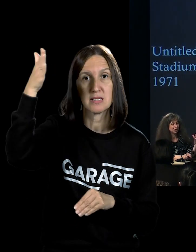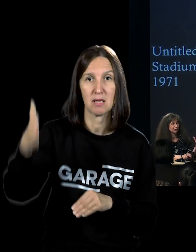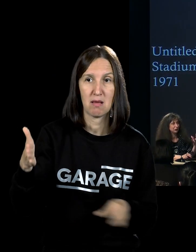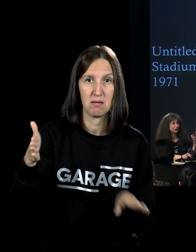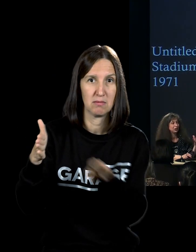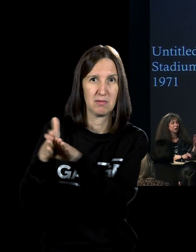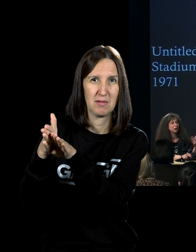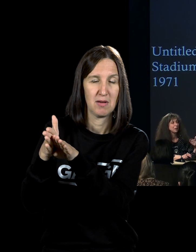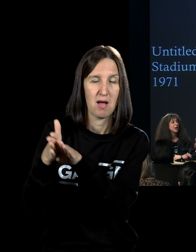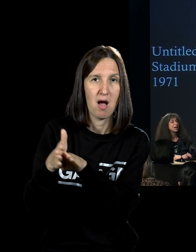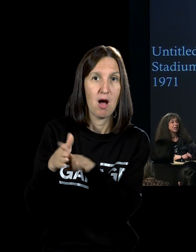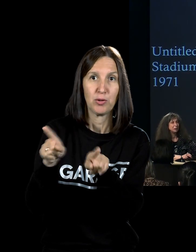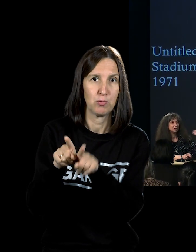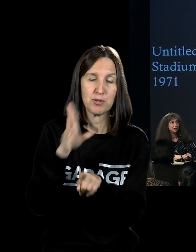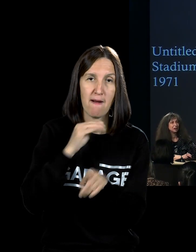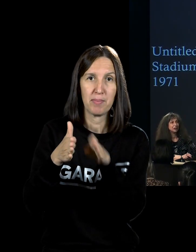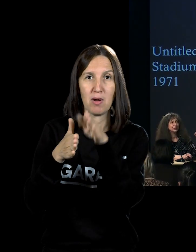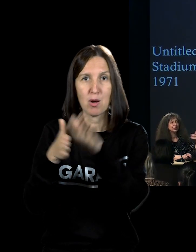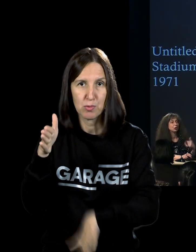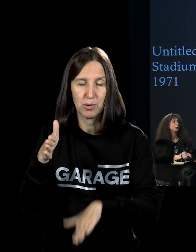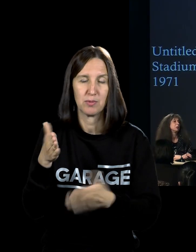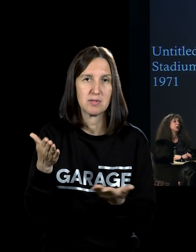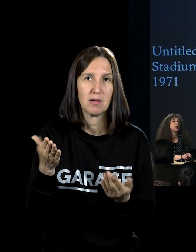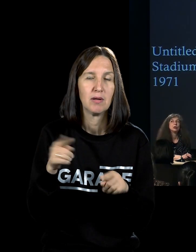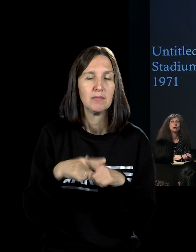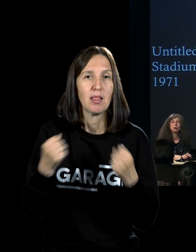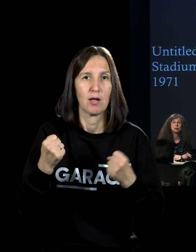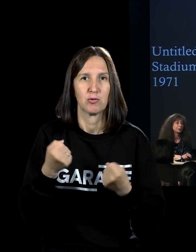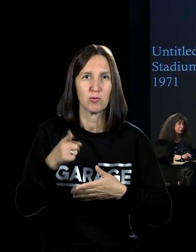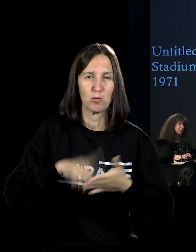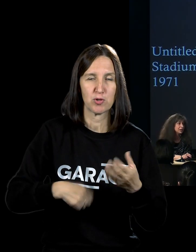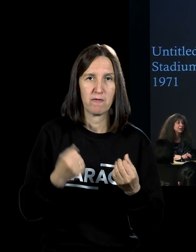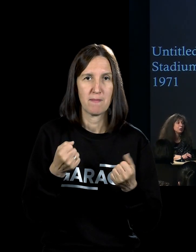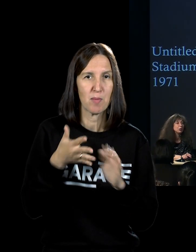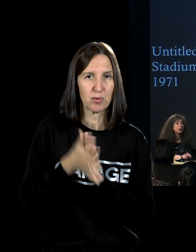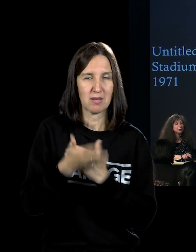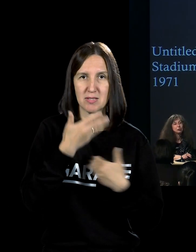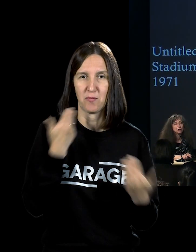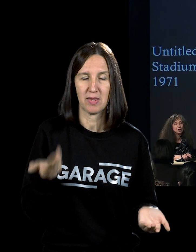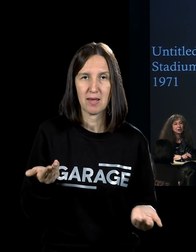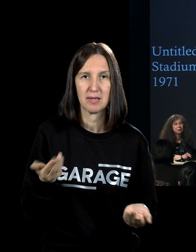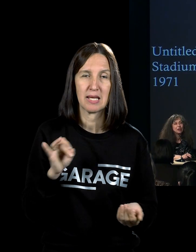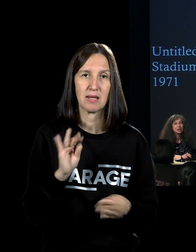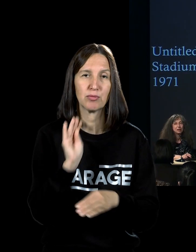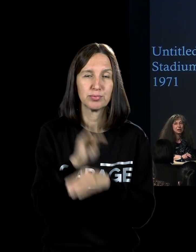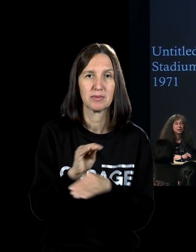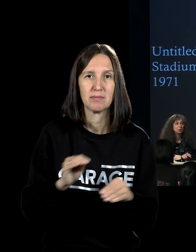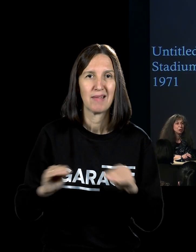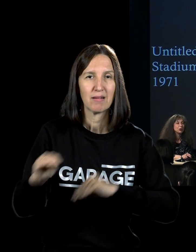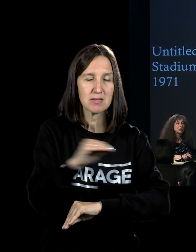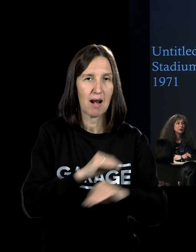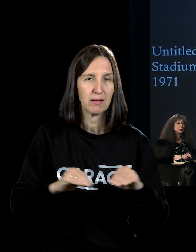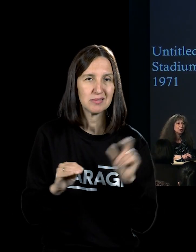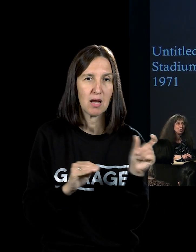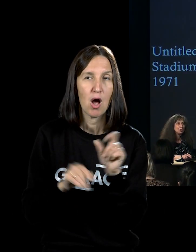как это пространство создается. Элементы инсталляции, которые предполагают, что зрители могут их перемещать, меняя